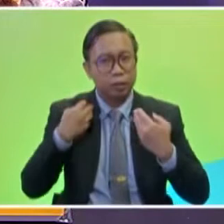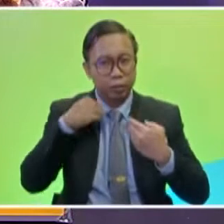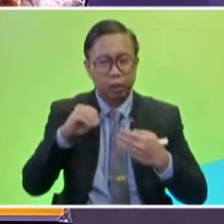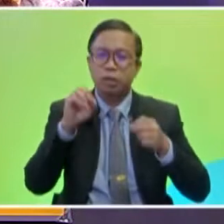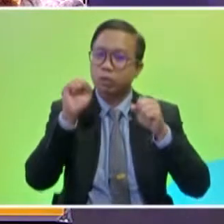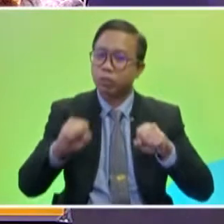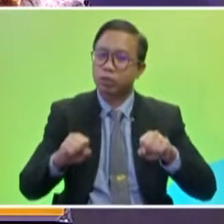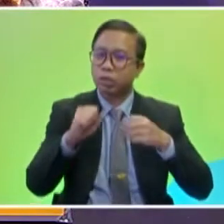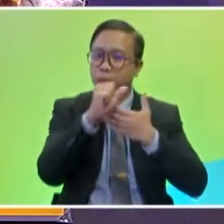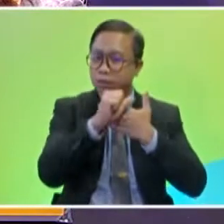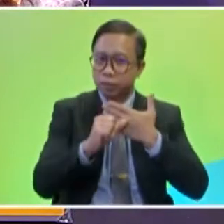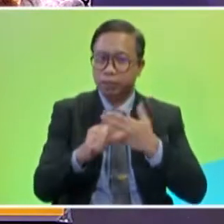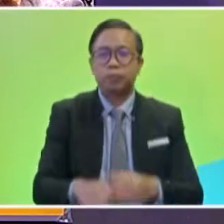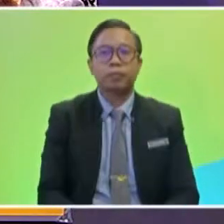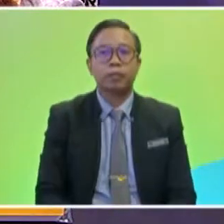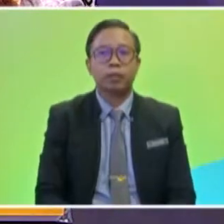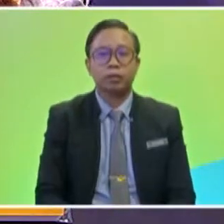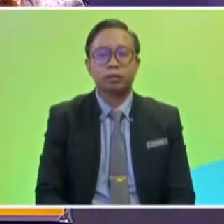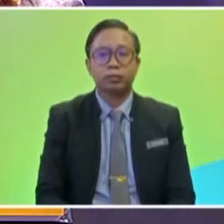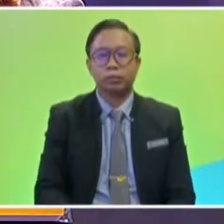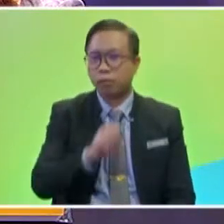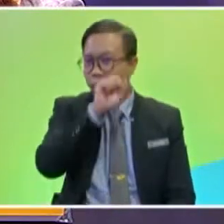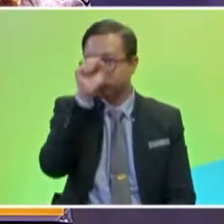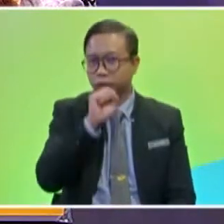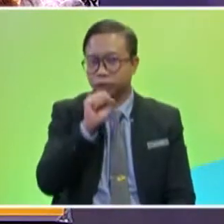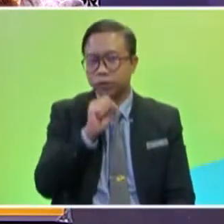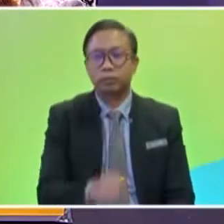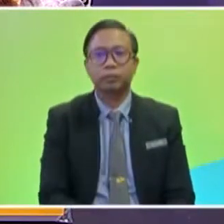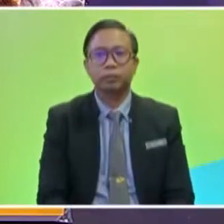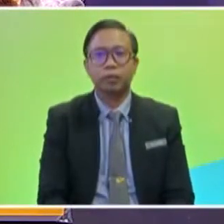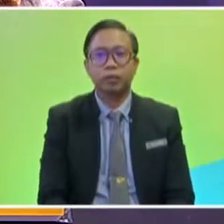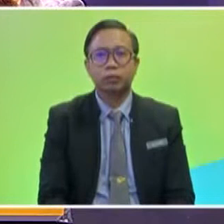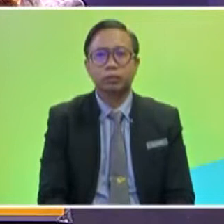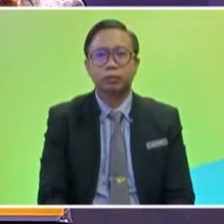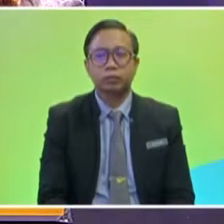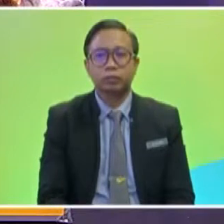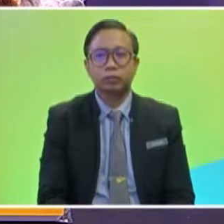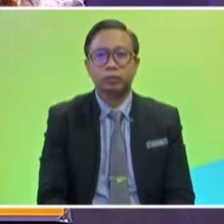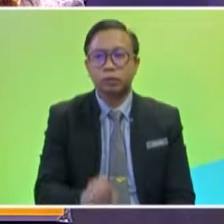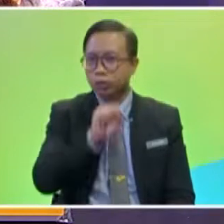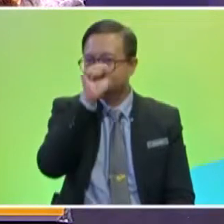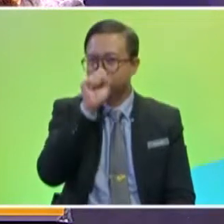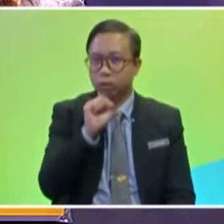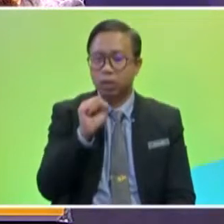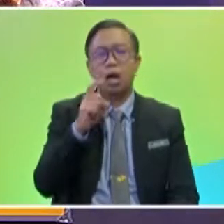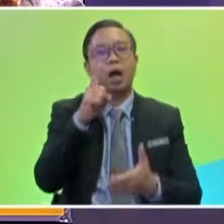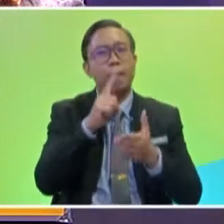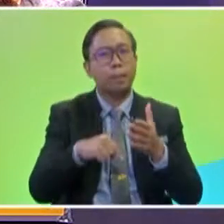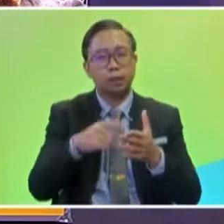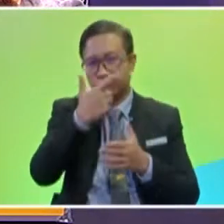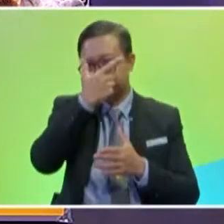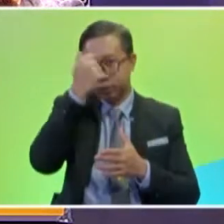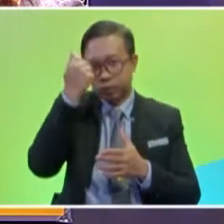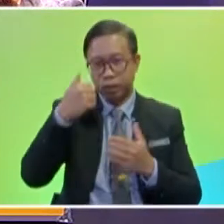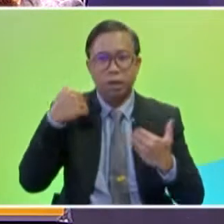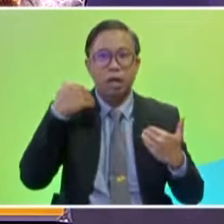terancam bye Oh soal lain tuh jadi masuknya soal estetika Irak Apakah yang menyebabkan